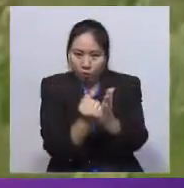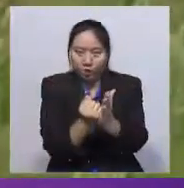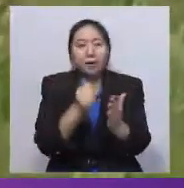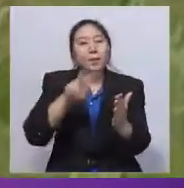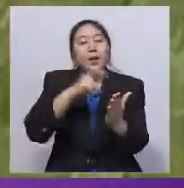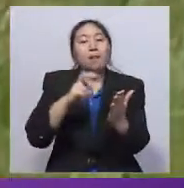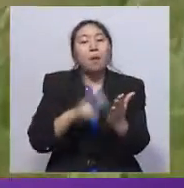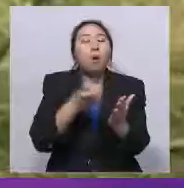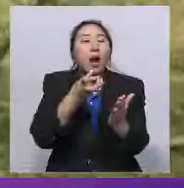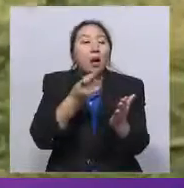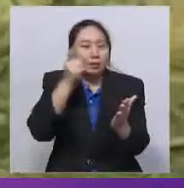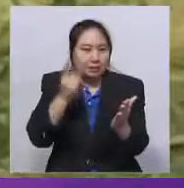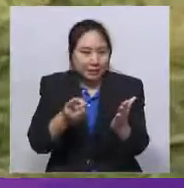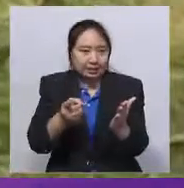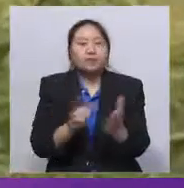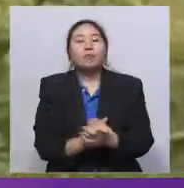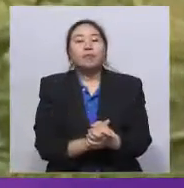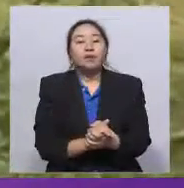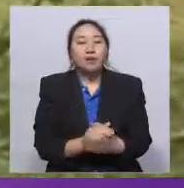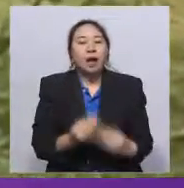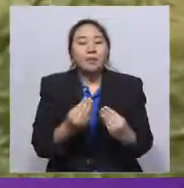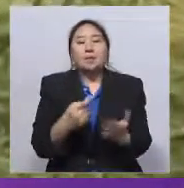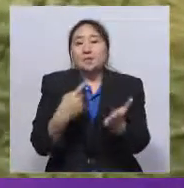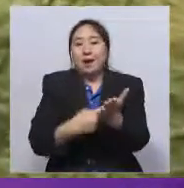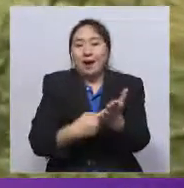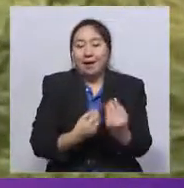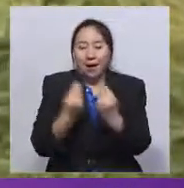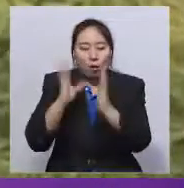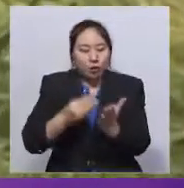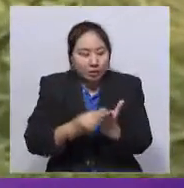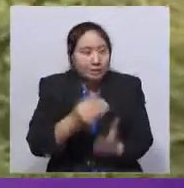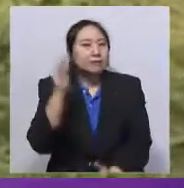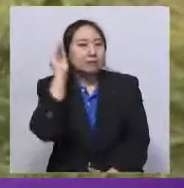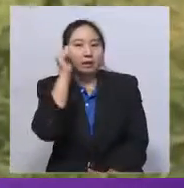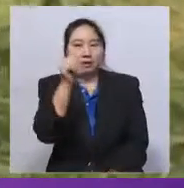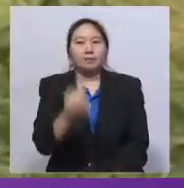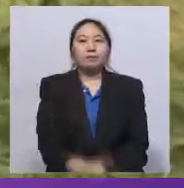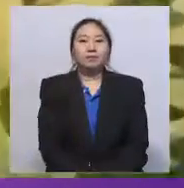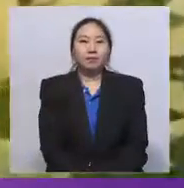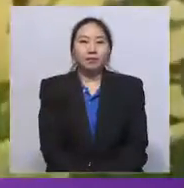ครื่องหมายรับรองข้าวพันธุ์แท้เป็นสัญลักษณ์เพื่อที่จะเป็นหลักประกันให้แก่ผู้บริโภค